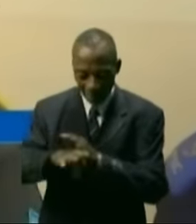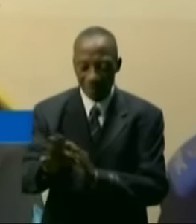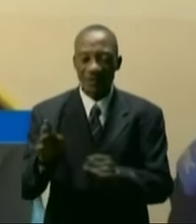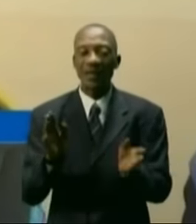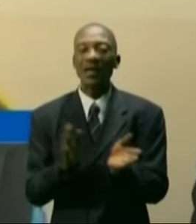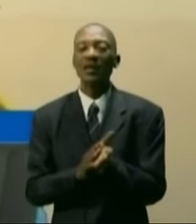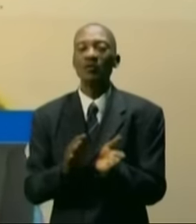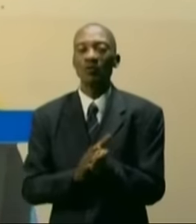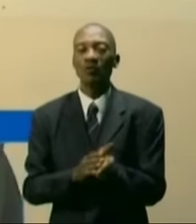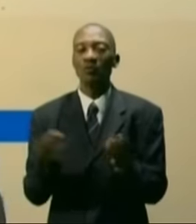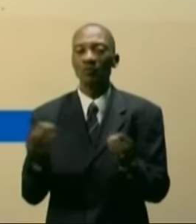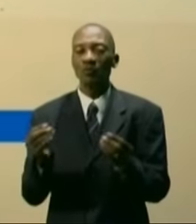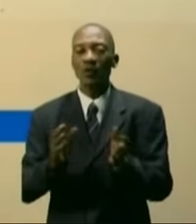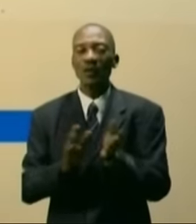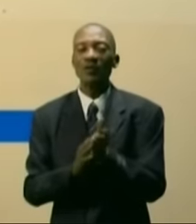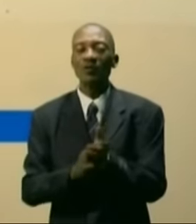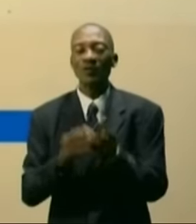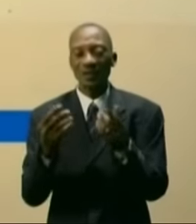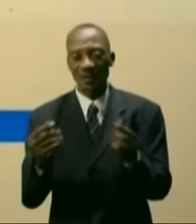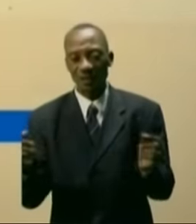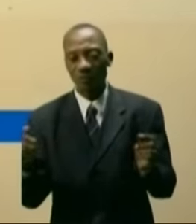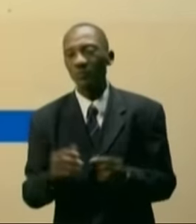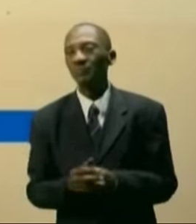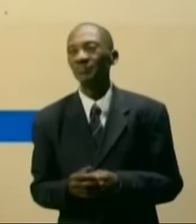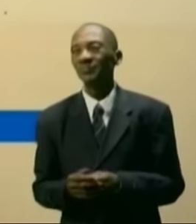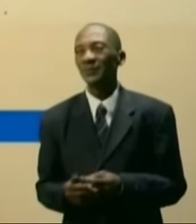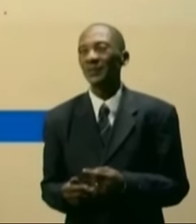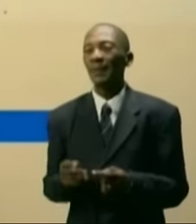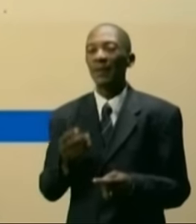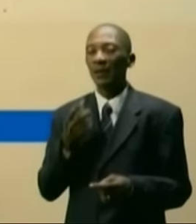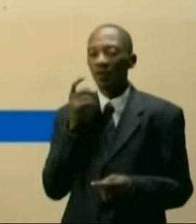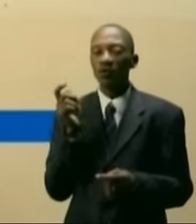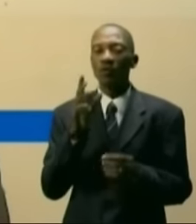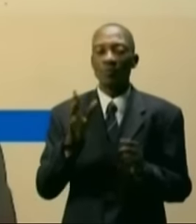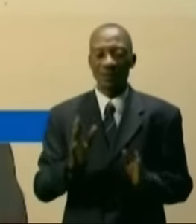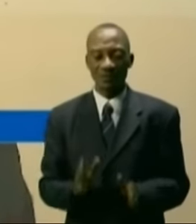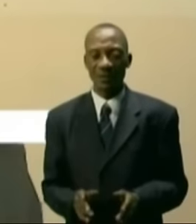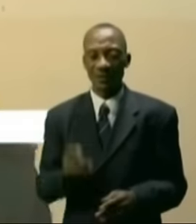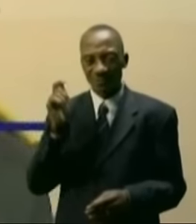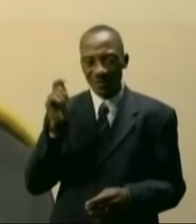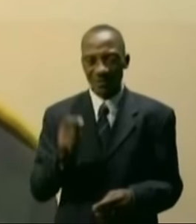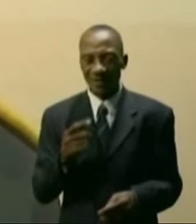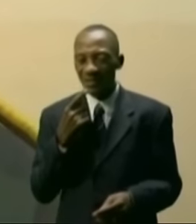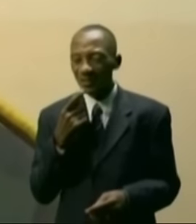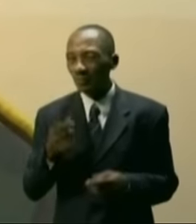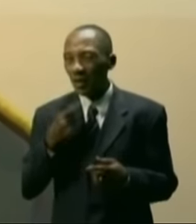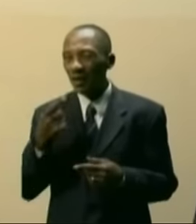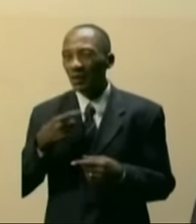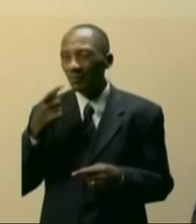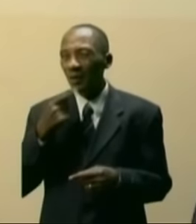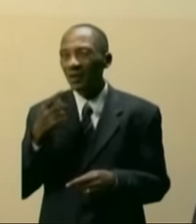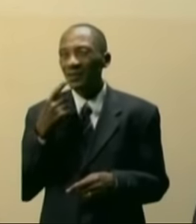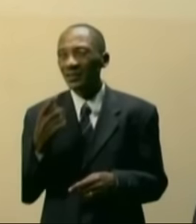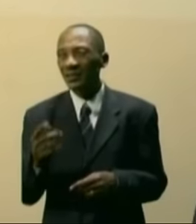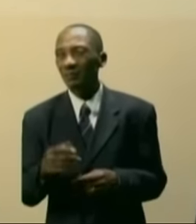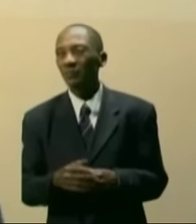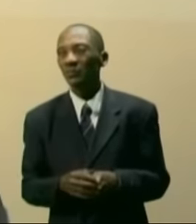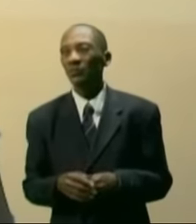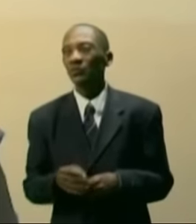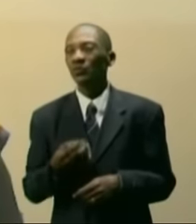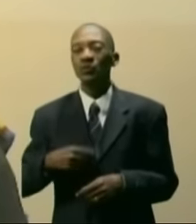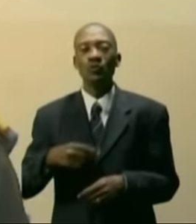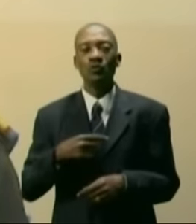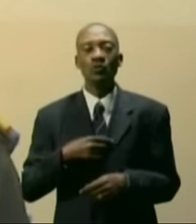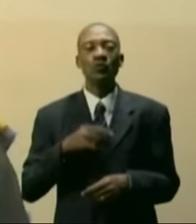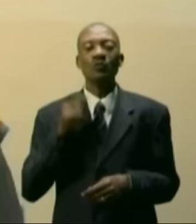enfants, nous les militaires, nous sommes très reconnaissants. Nous en sommes très reconnaissants, monsieur le maire. Le petit mot que je